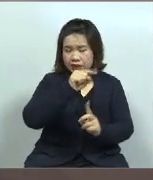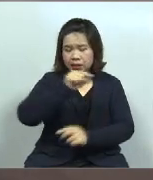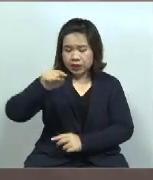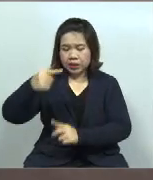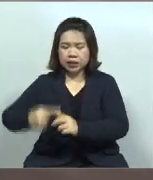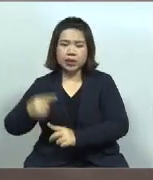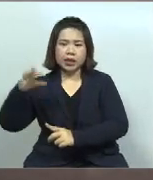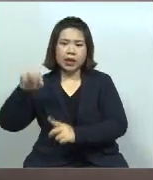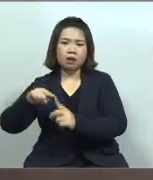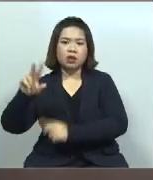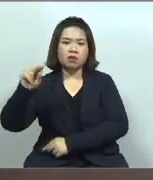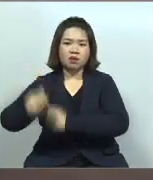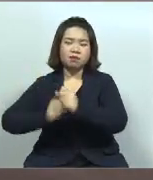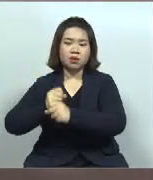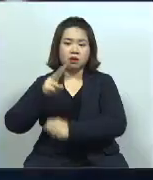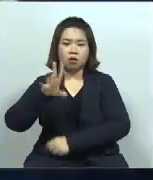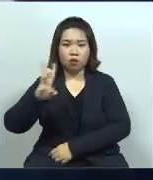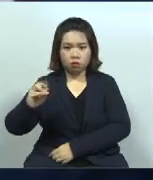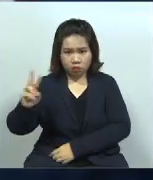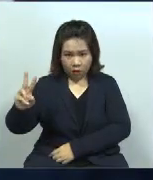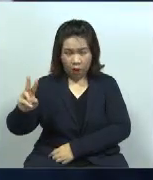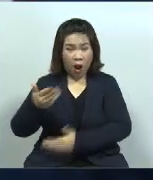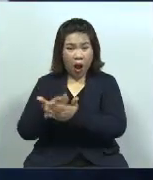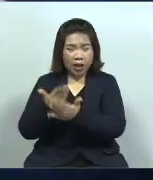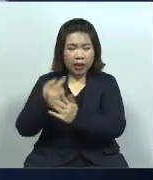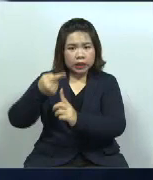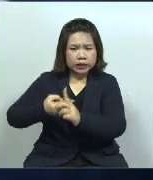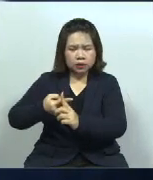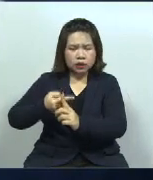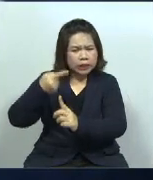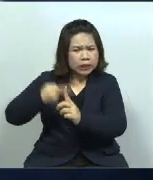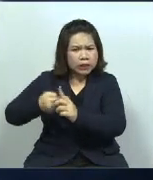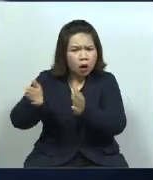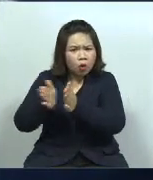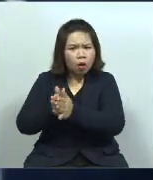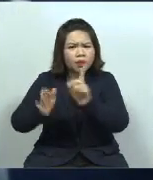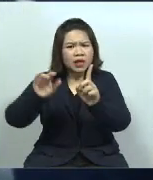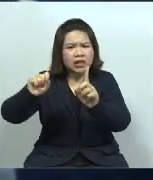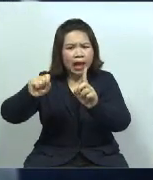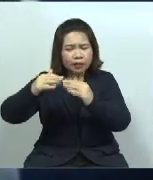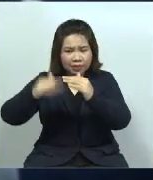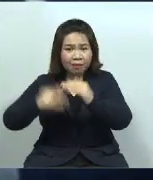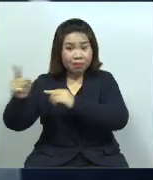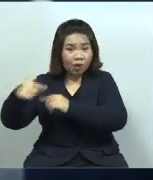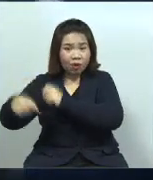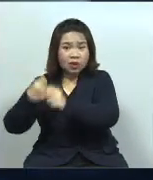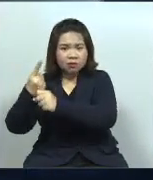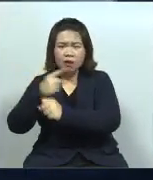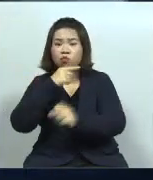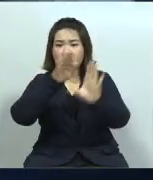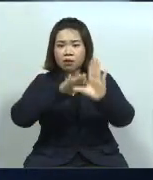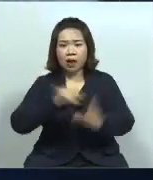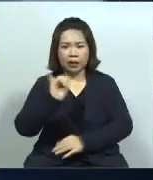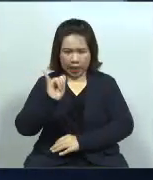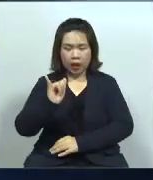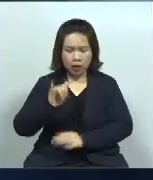30กันยายน2562รายได้ไม่เกินปีละ 100,000 บาทที่ยังไม่ลงทะเบียนให้มาลงทะเบียนเพื่อรับเงิน